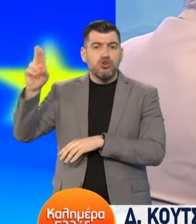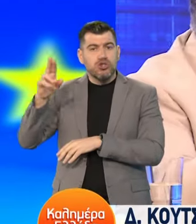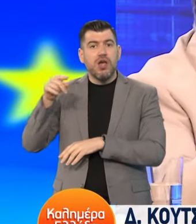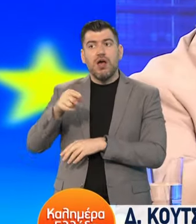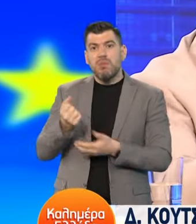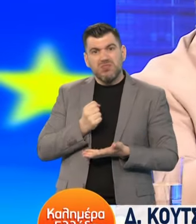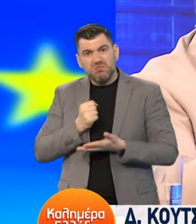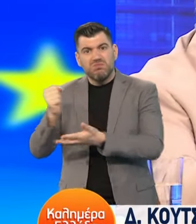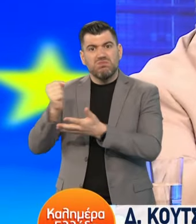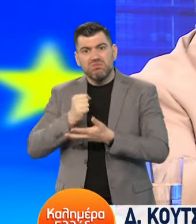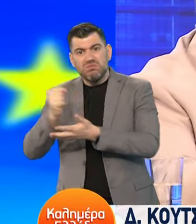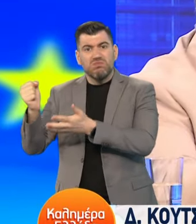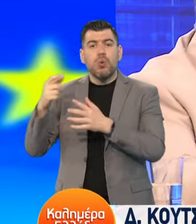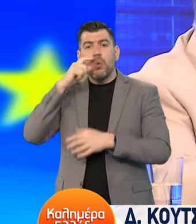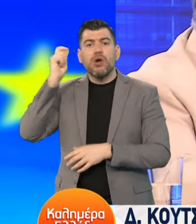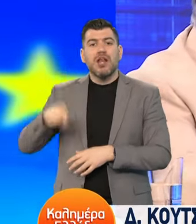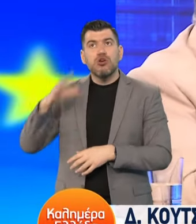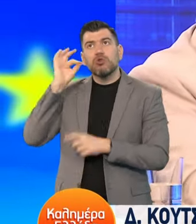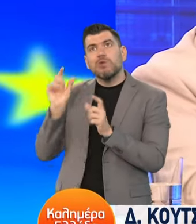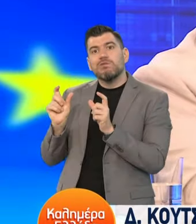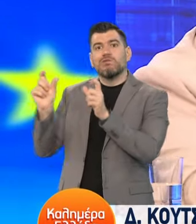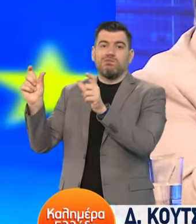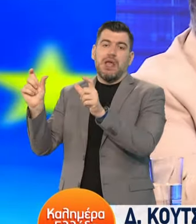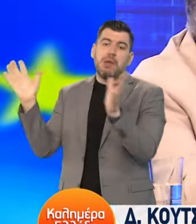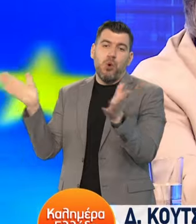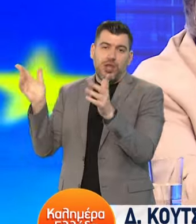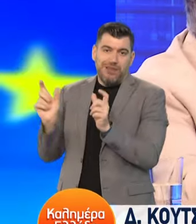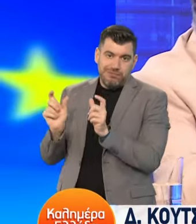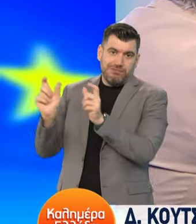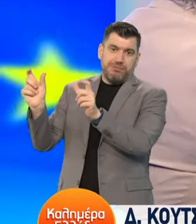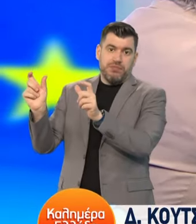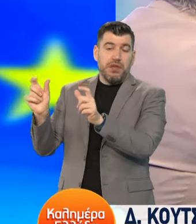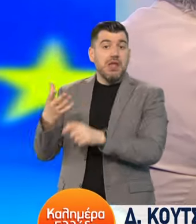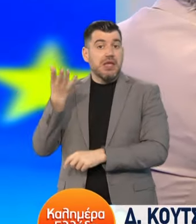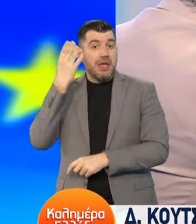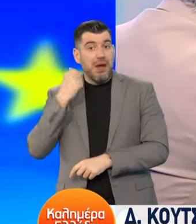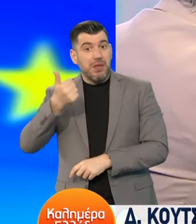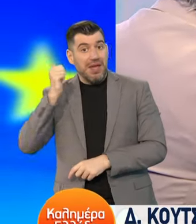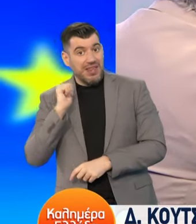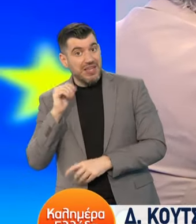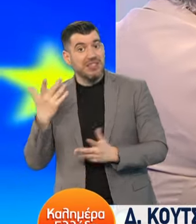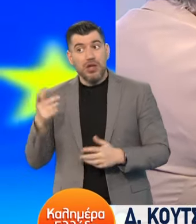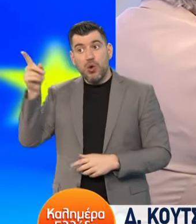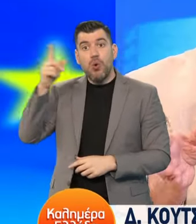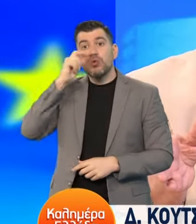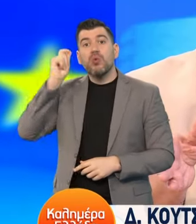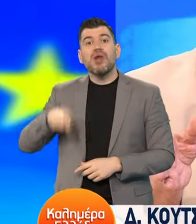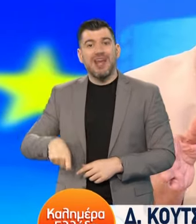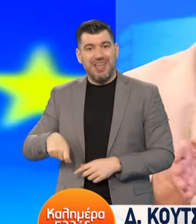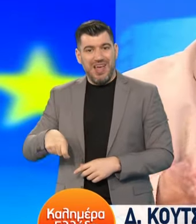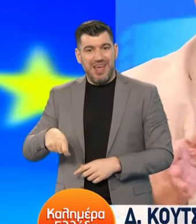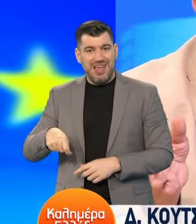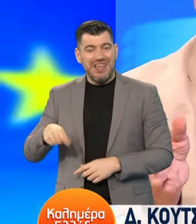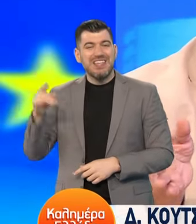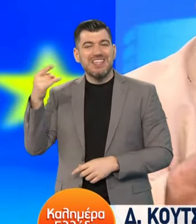του, υποτίθεται να αντιστέκεται. Και μαθαίνουμε χτες ότι ο Ζελένσκι αγοράζει με τέτοια χρήματα που τα βρήκε μέσα στον